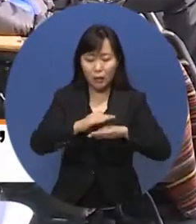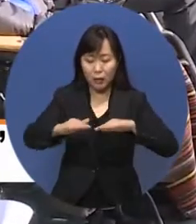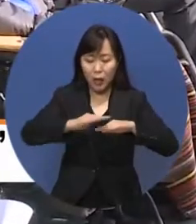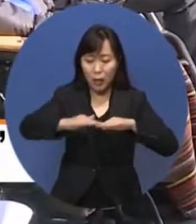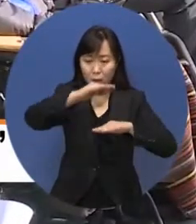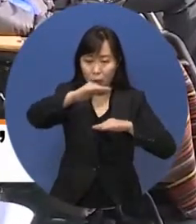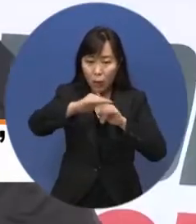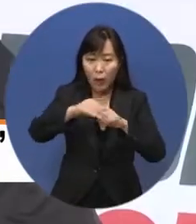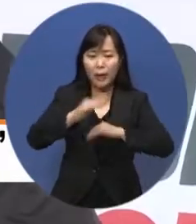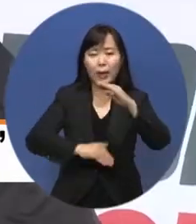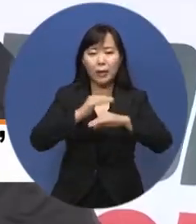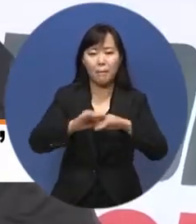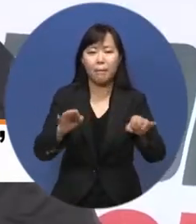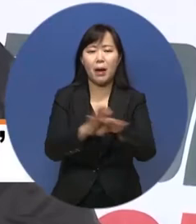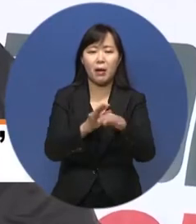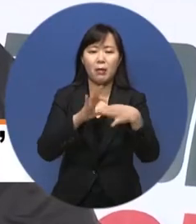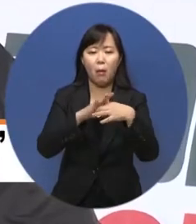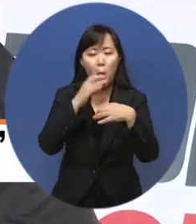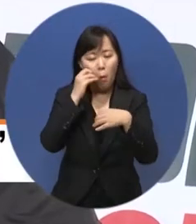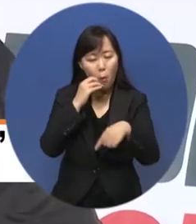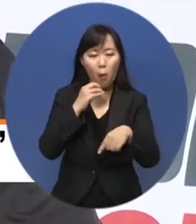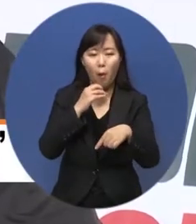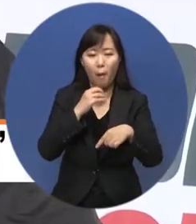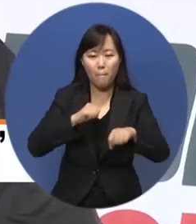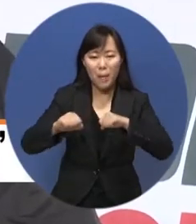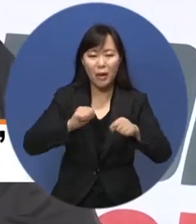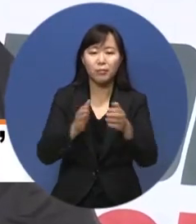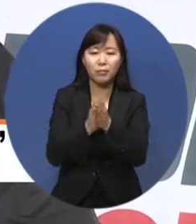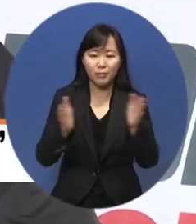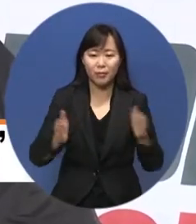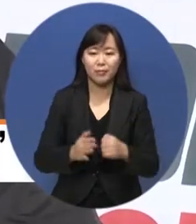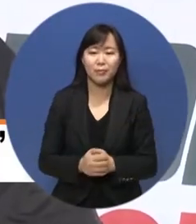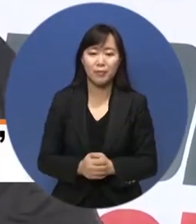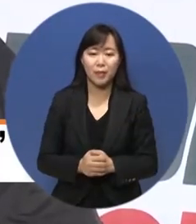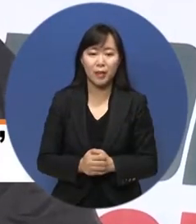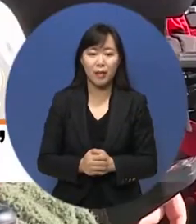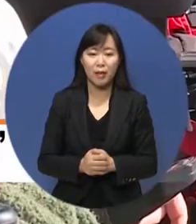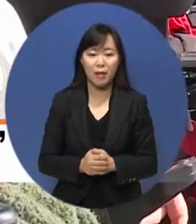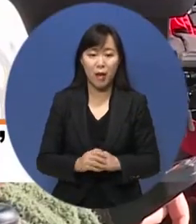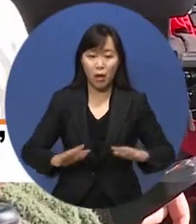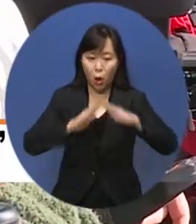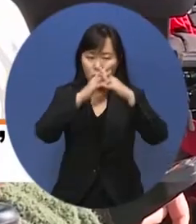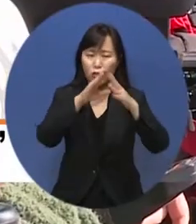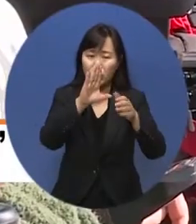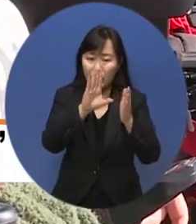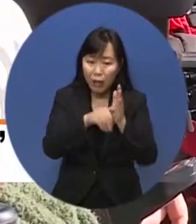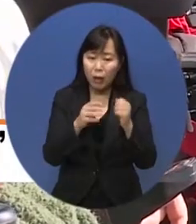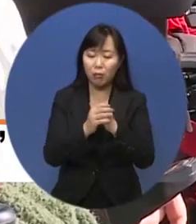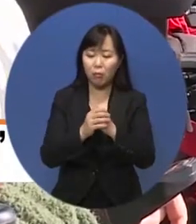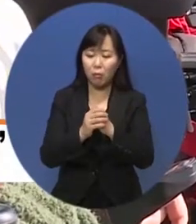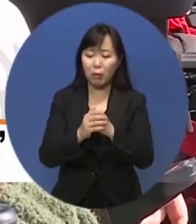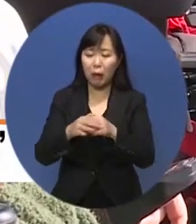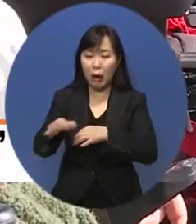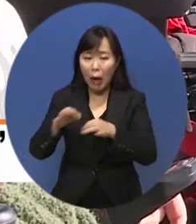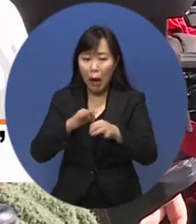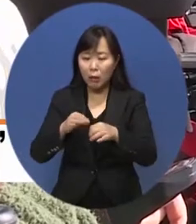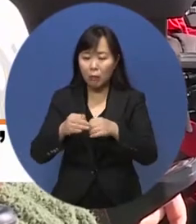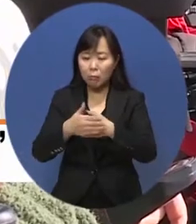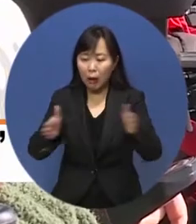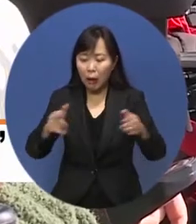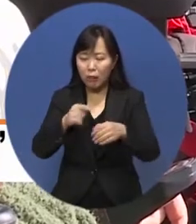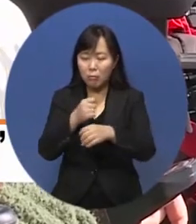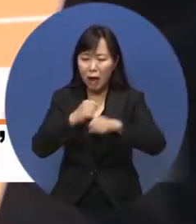없애자는 의미를 담은 수상한 플래시몹을 시작했습니다. 이들은 건축 시기와 매장 면적에 상관없이